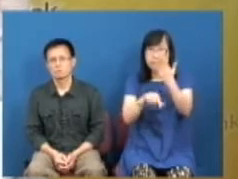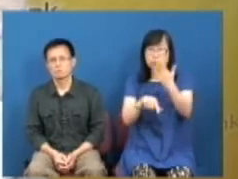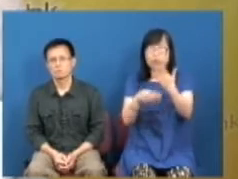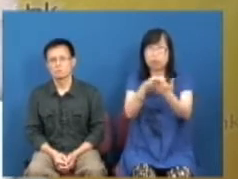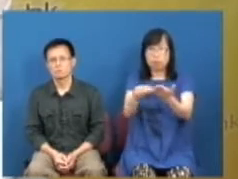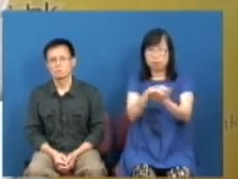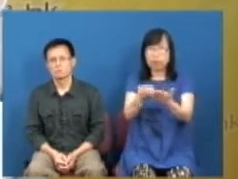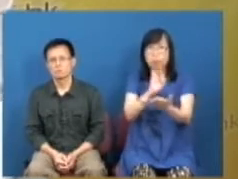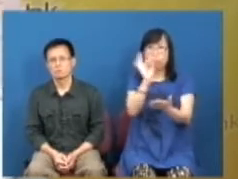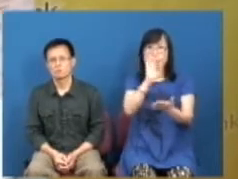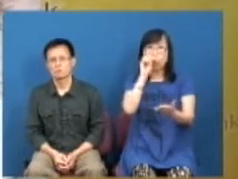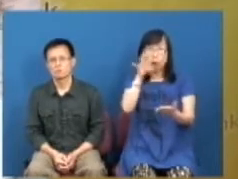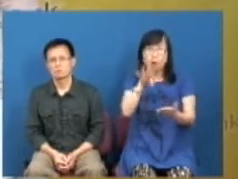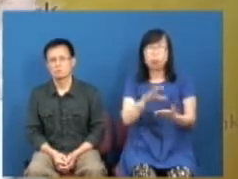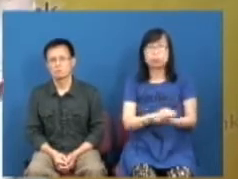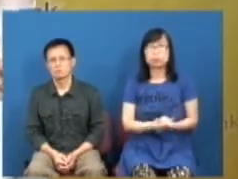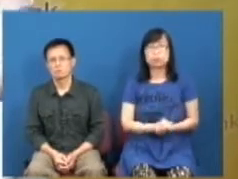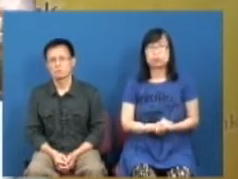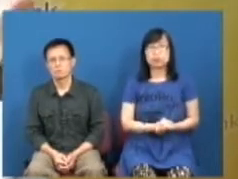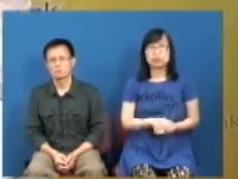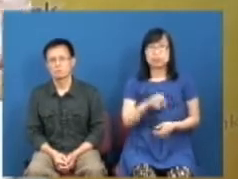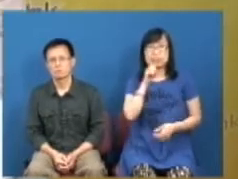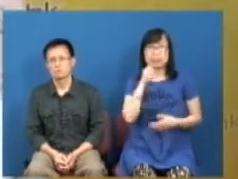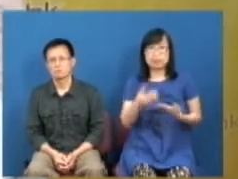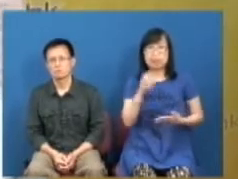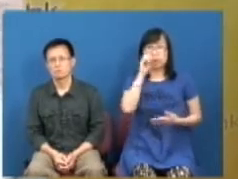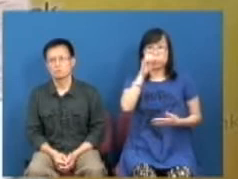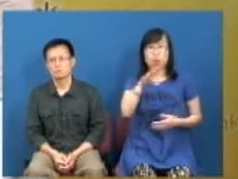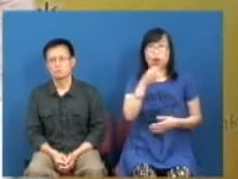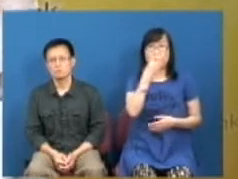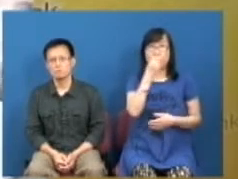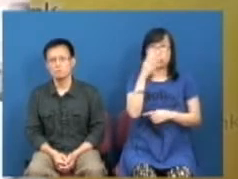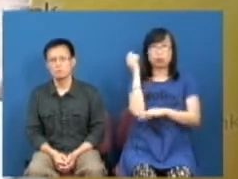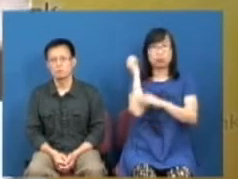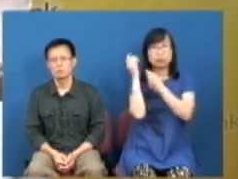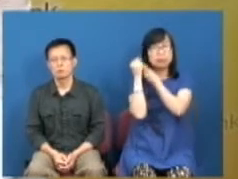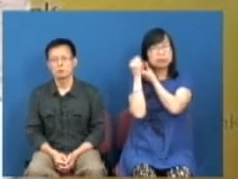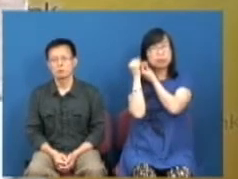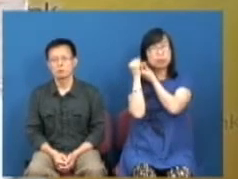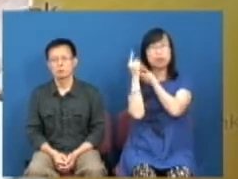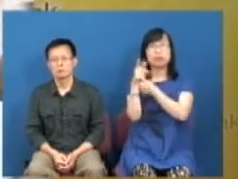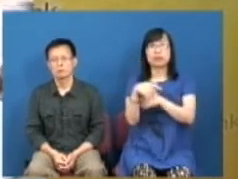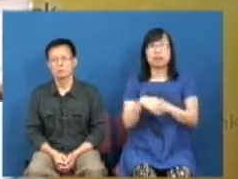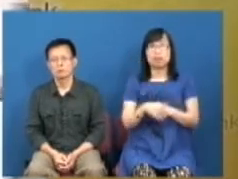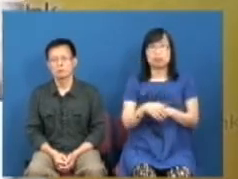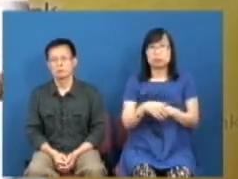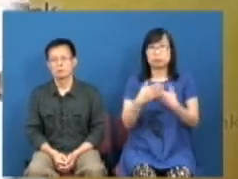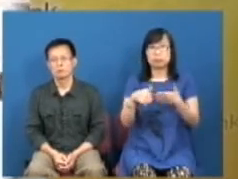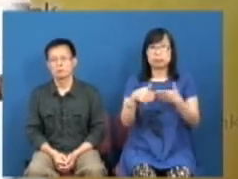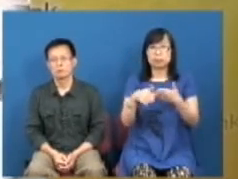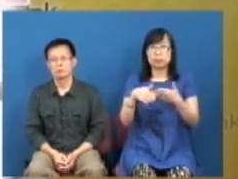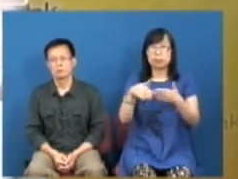嚟咧，你唔提喎，直接不提，咁你就講香港電台咁啊，即係蒙混過關，咁你完全下邊